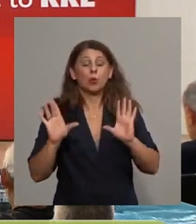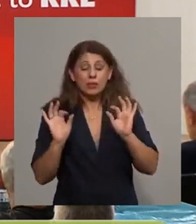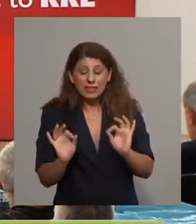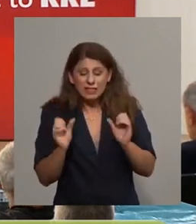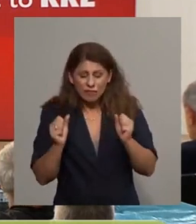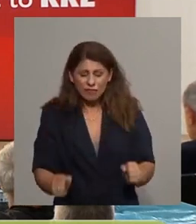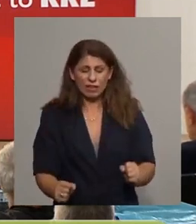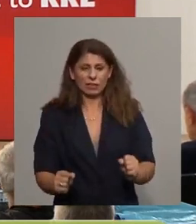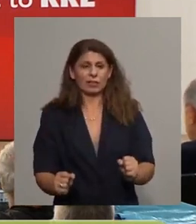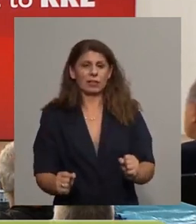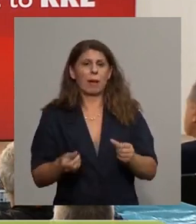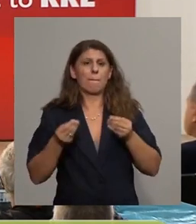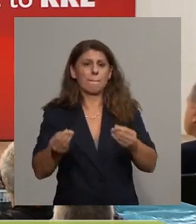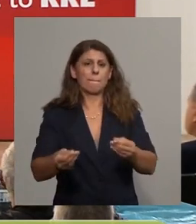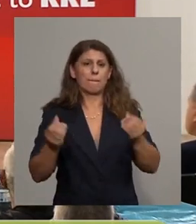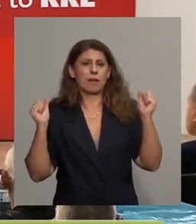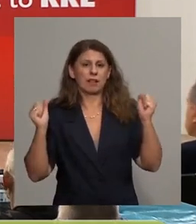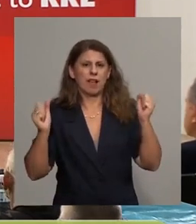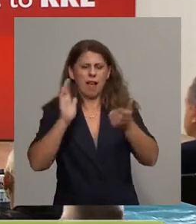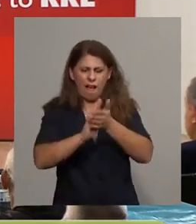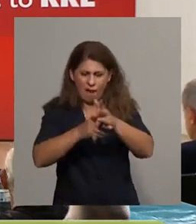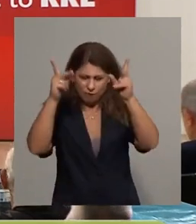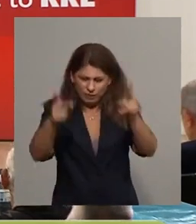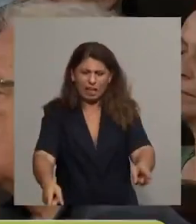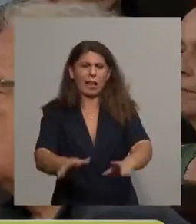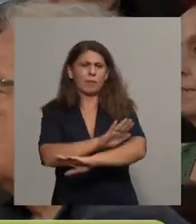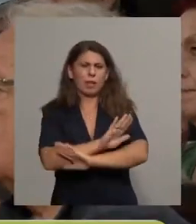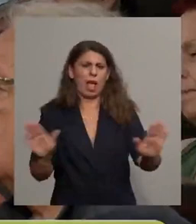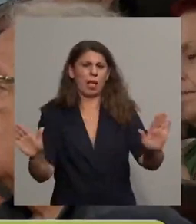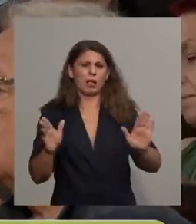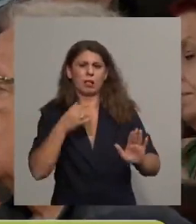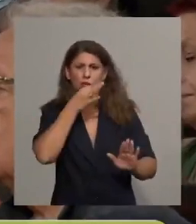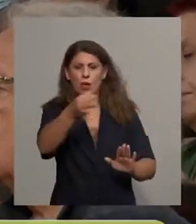υποτυπώδεις παροχές υγείας. Φτάνει πια, τους λέμε.